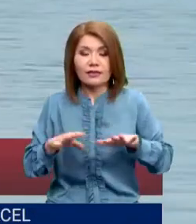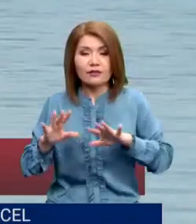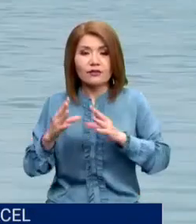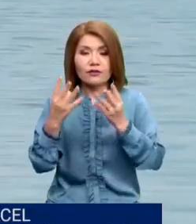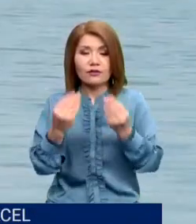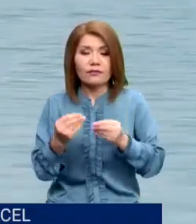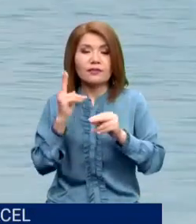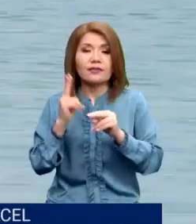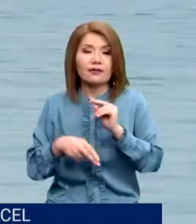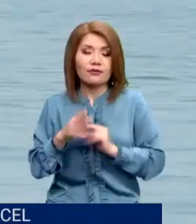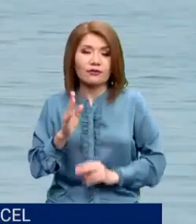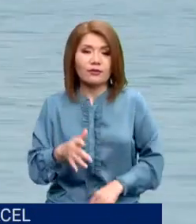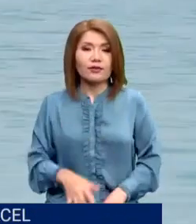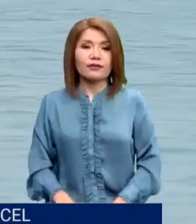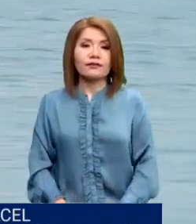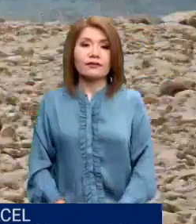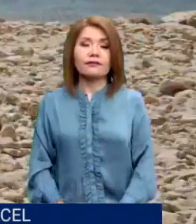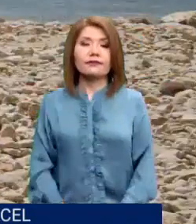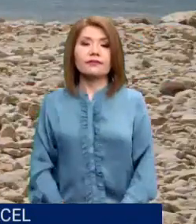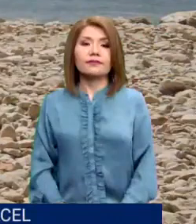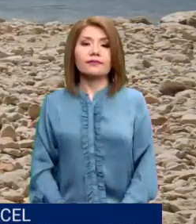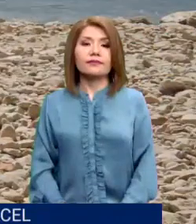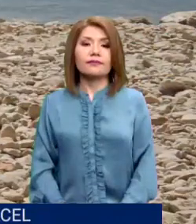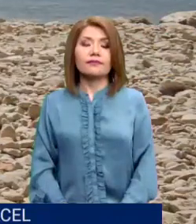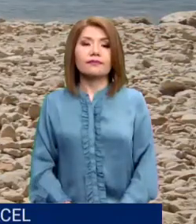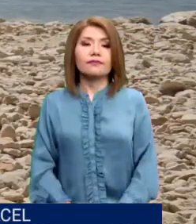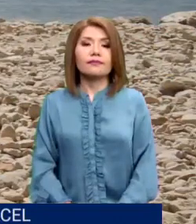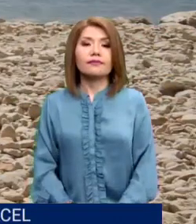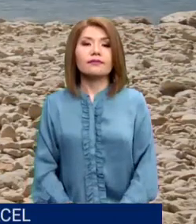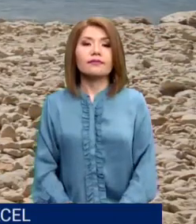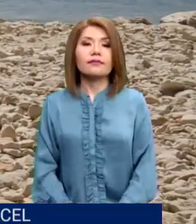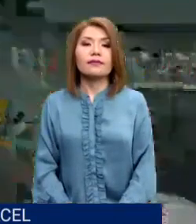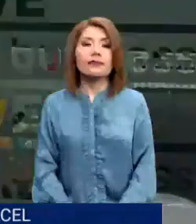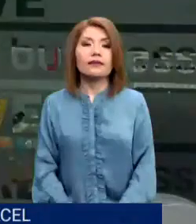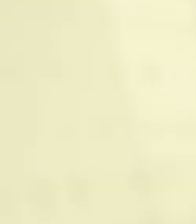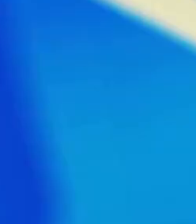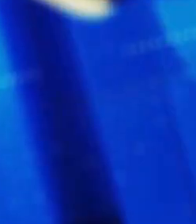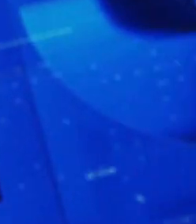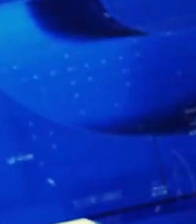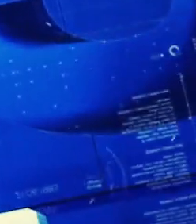аяқталады екен. Тойгүл Нұржанқызы, Мұхаммед Жаткам, Атамекен Бизнес, Маңғыстау облысы.